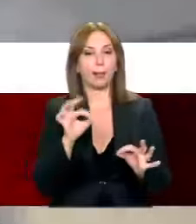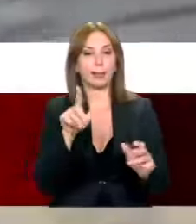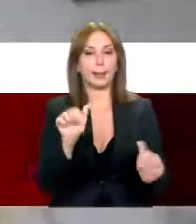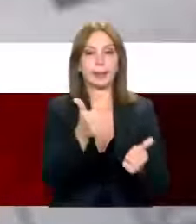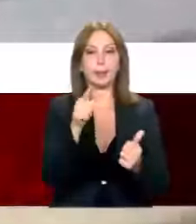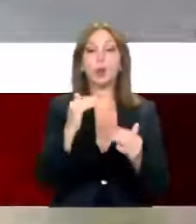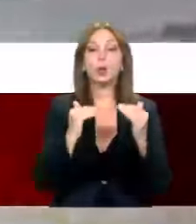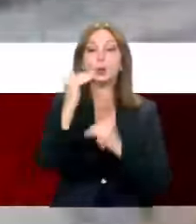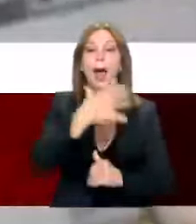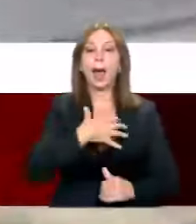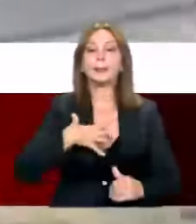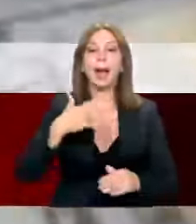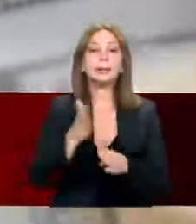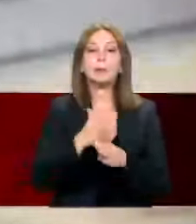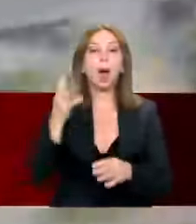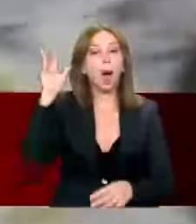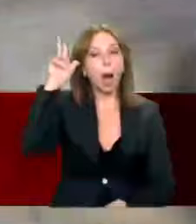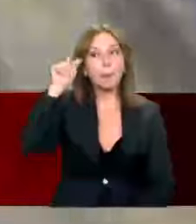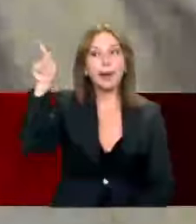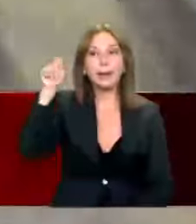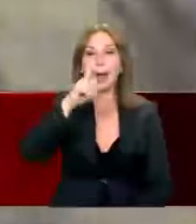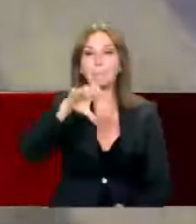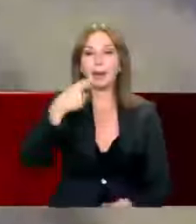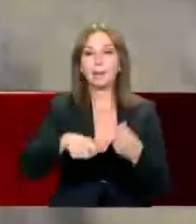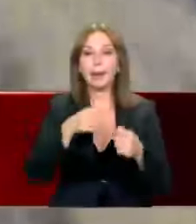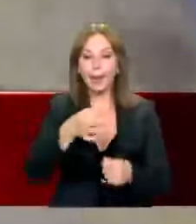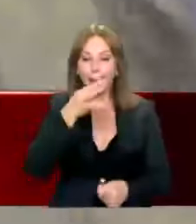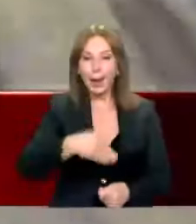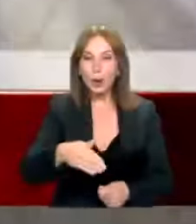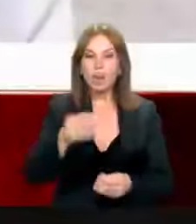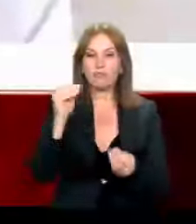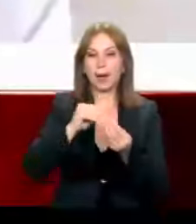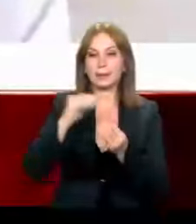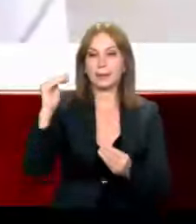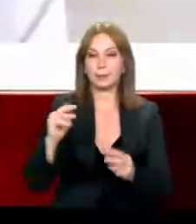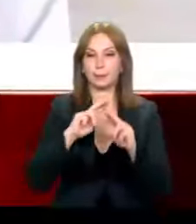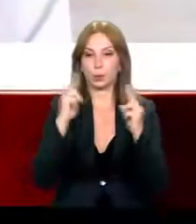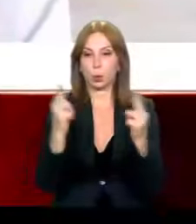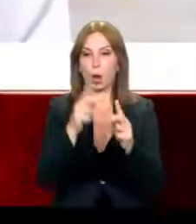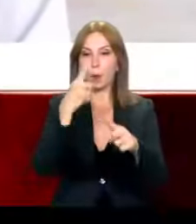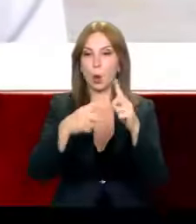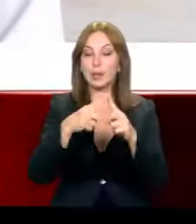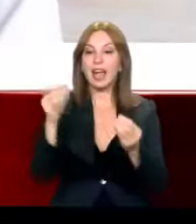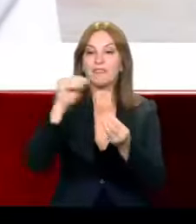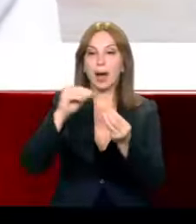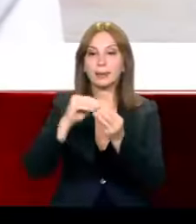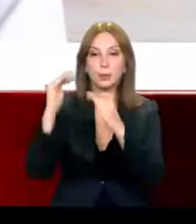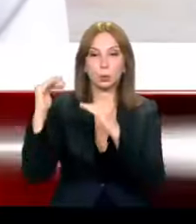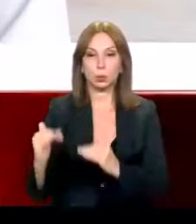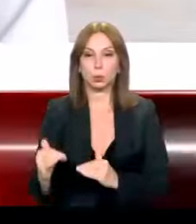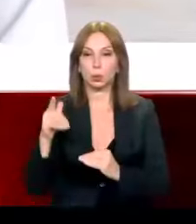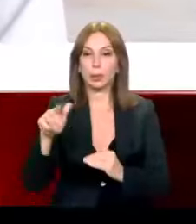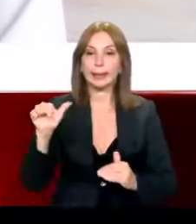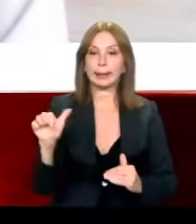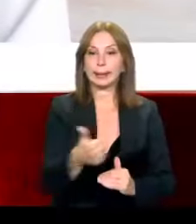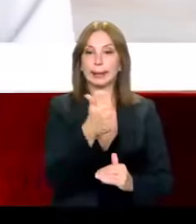Yükselişin ana sebebi ise Amerikan Merkez Bankası Fed'in Eylül ayında beklenen faiz indirimi. Dünyada politika faizleri düşmeye başlayınca